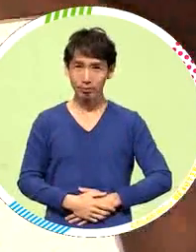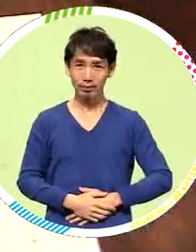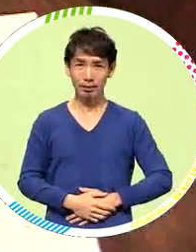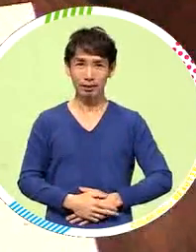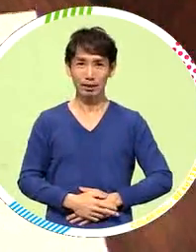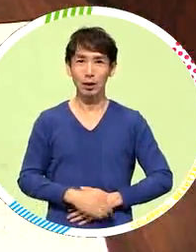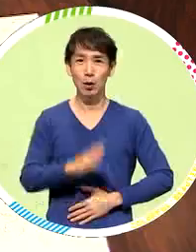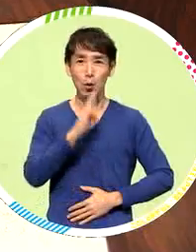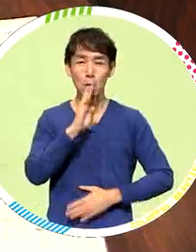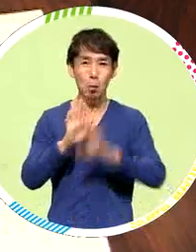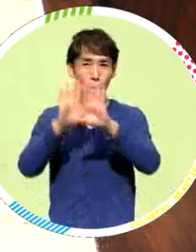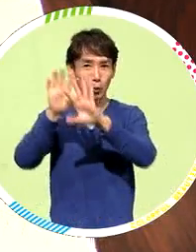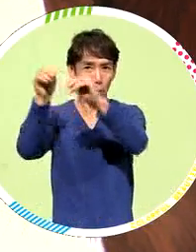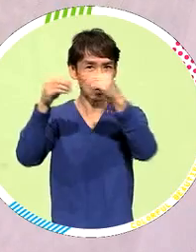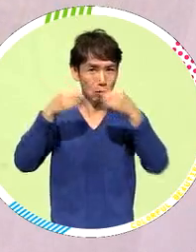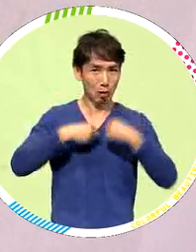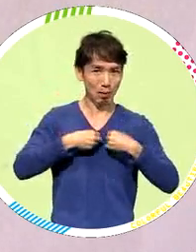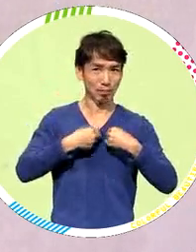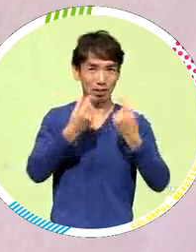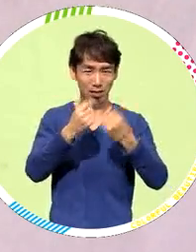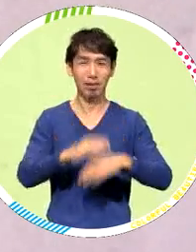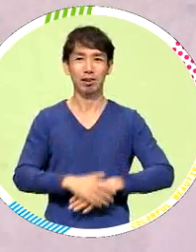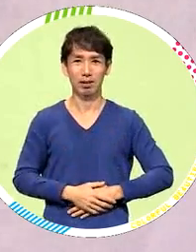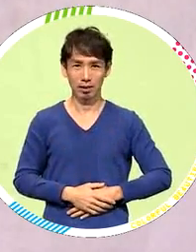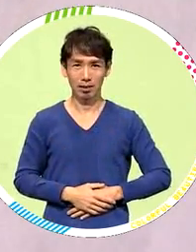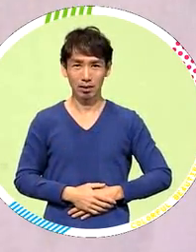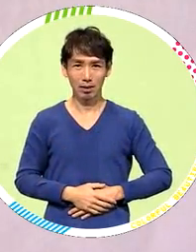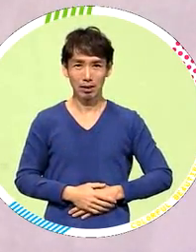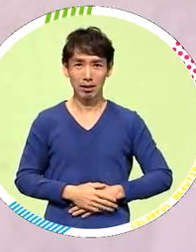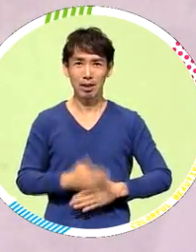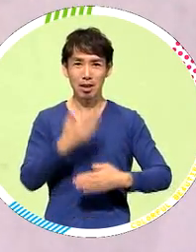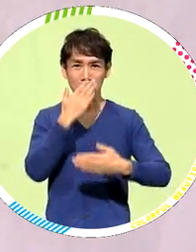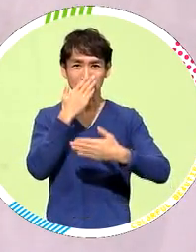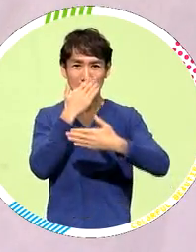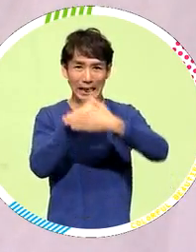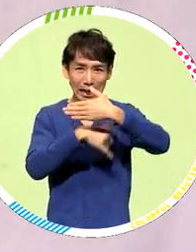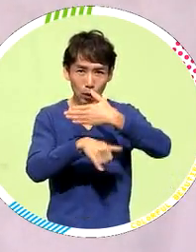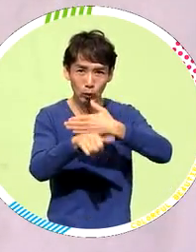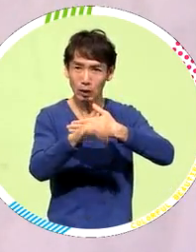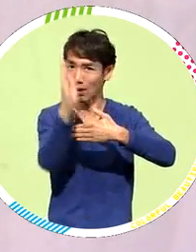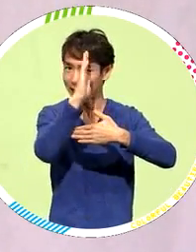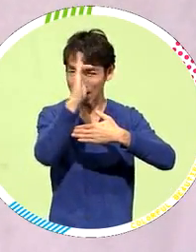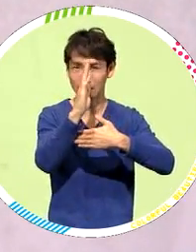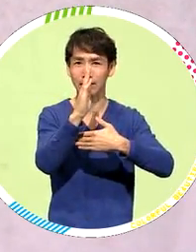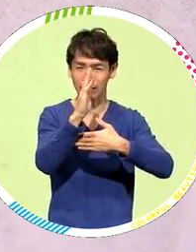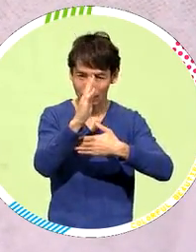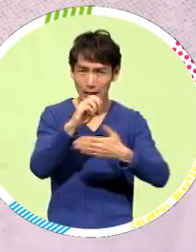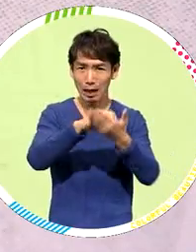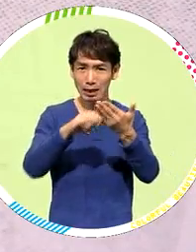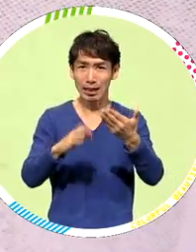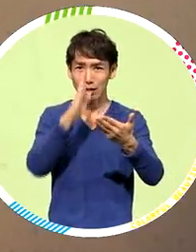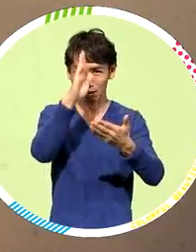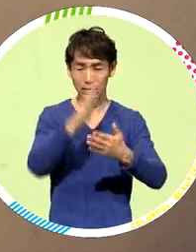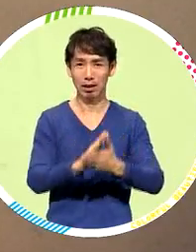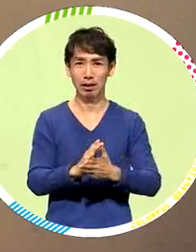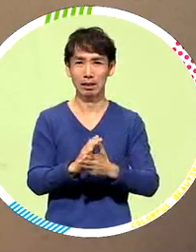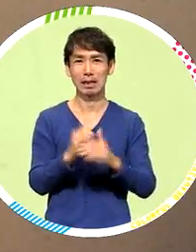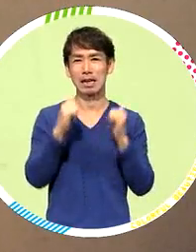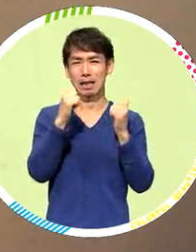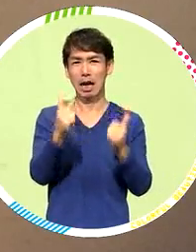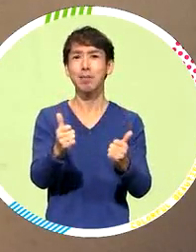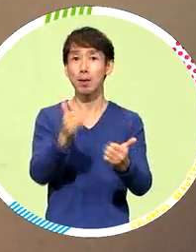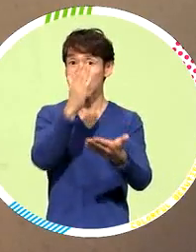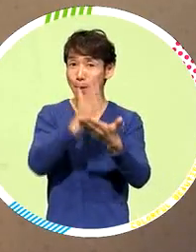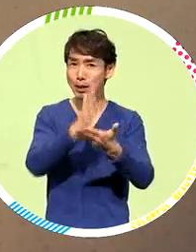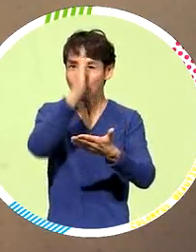かリアルですね駆け落ち一見取り下げ願いと言ってはい裁判はやめ